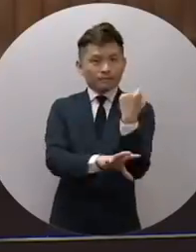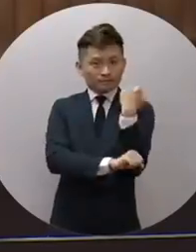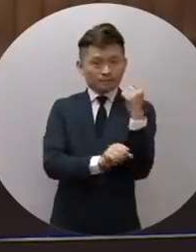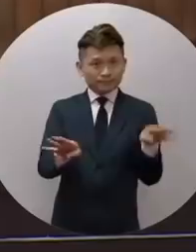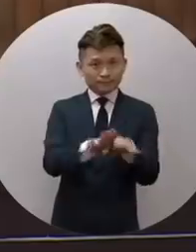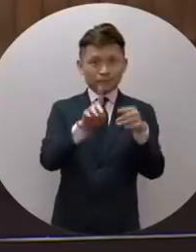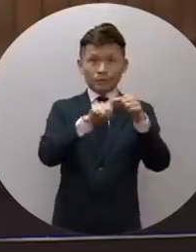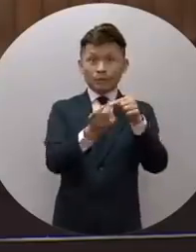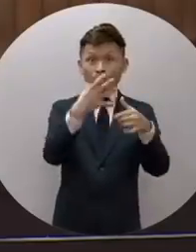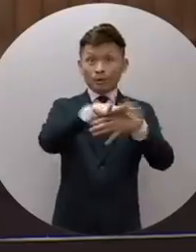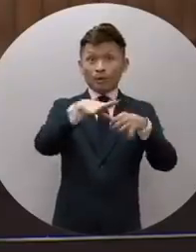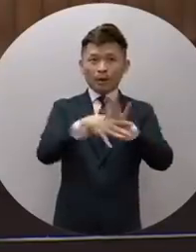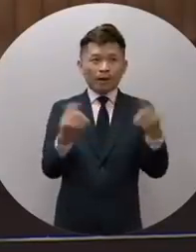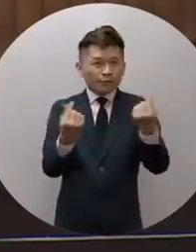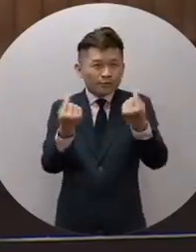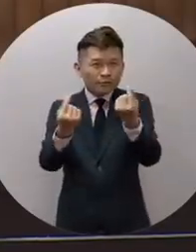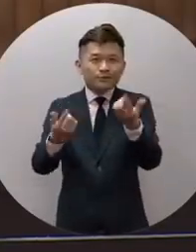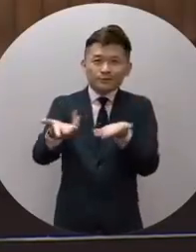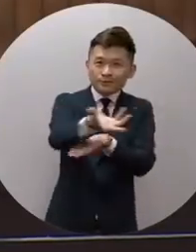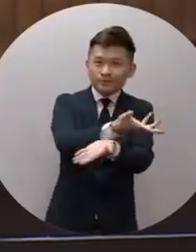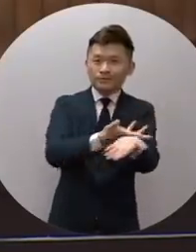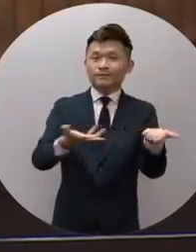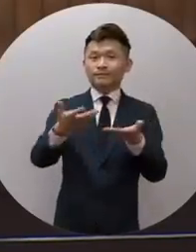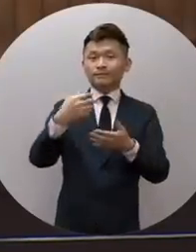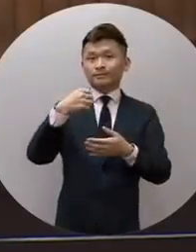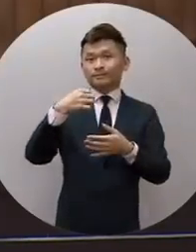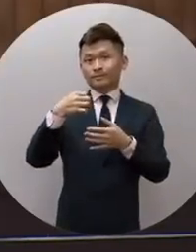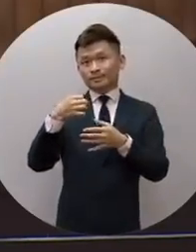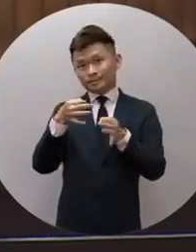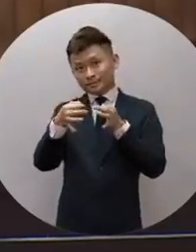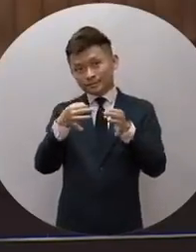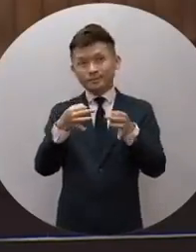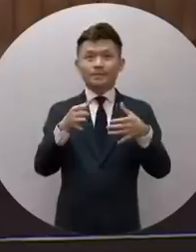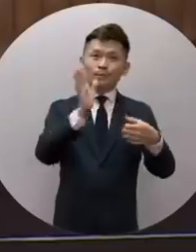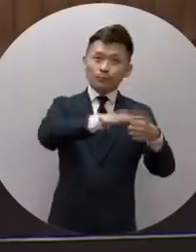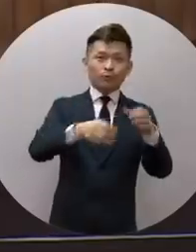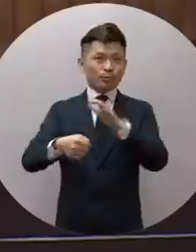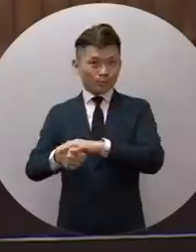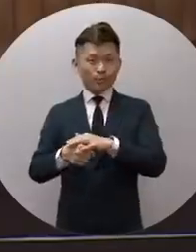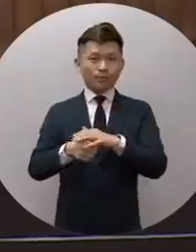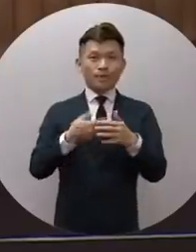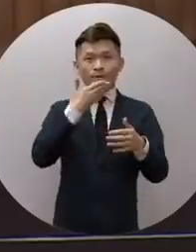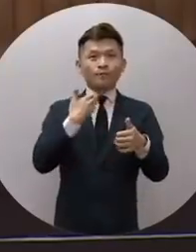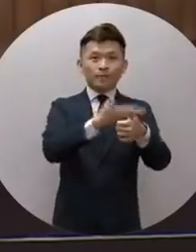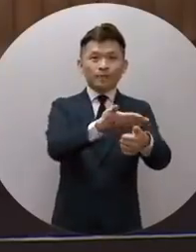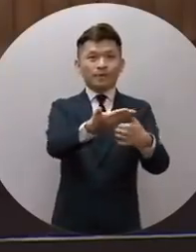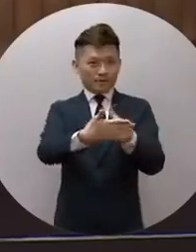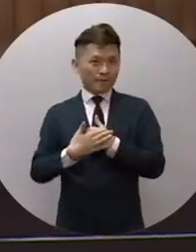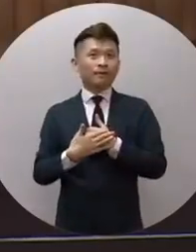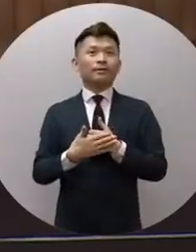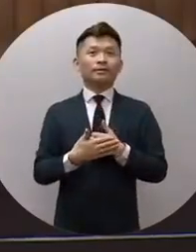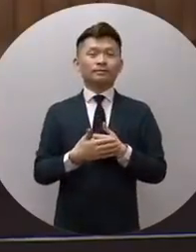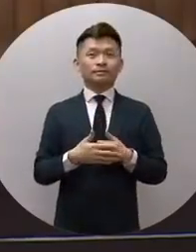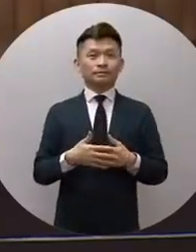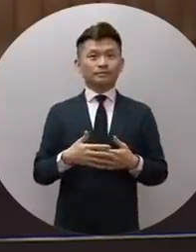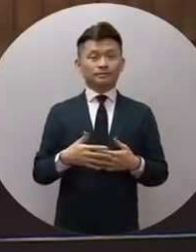文化为桥梁，才有两岸经济互补、互利共生的发展机遇，